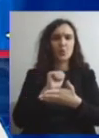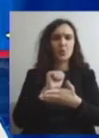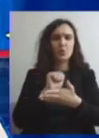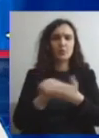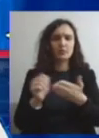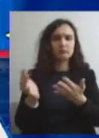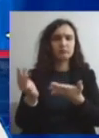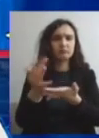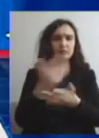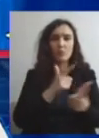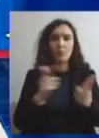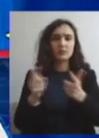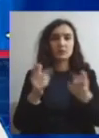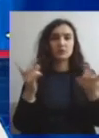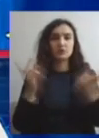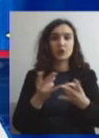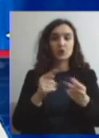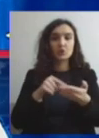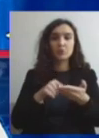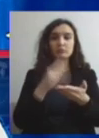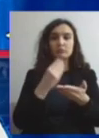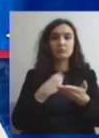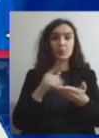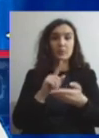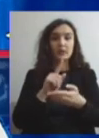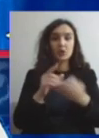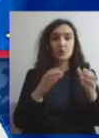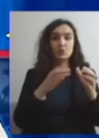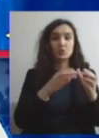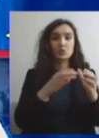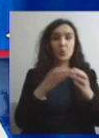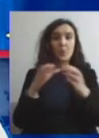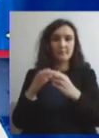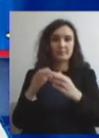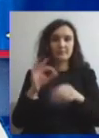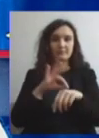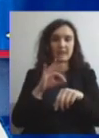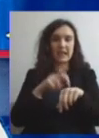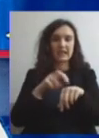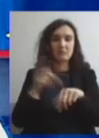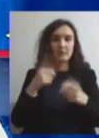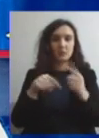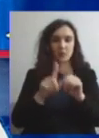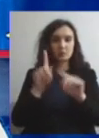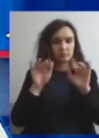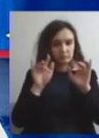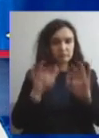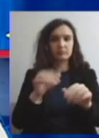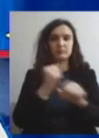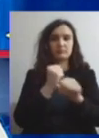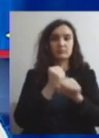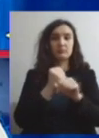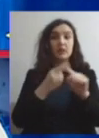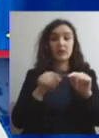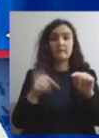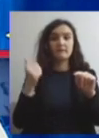მომზადება, რომელიც საჭირო არის იმისათვის, რომ კლინიკურმა ჯგუფებმა უკვე დაიწყონ განხორციელება ამ პროცესის და შესაძლებელია, რომ ამ კვირაში